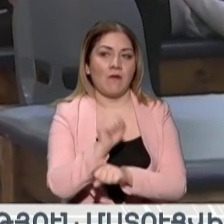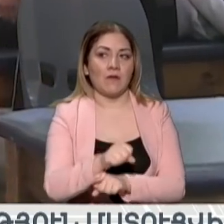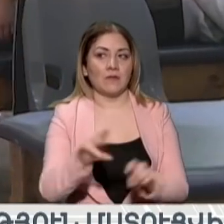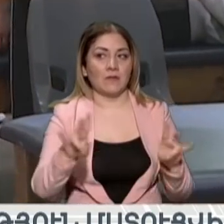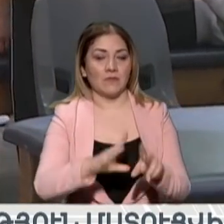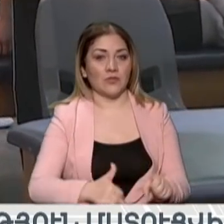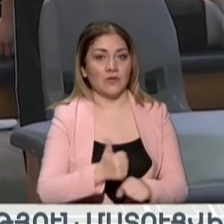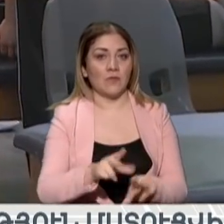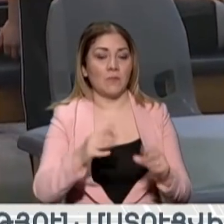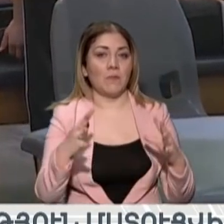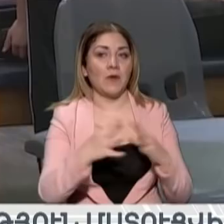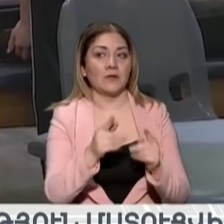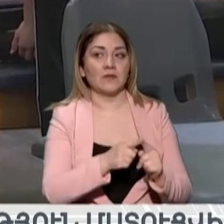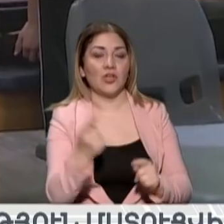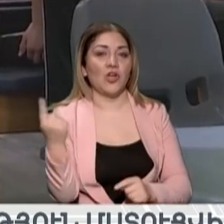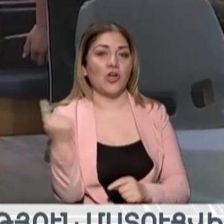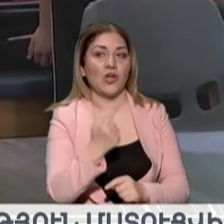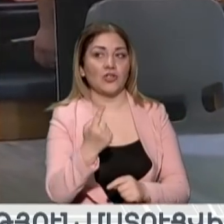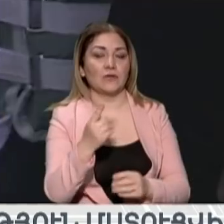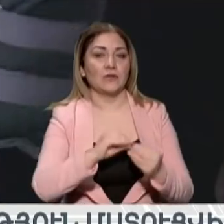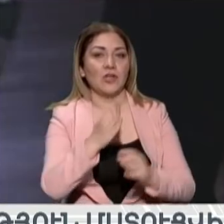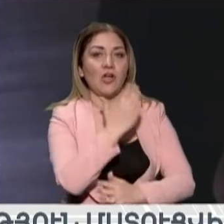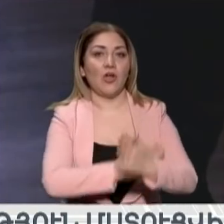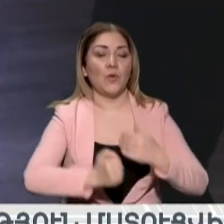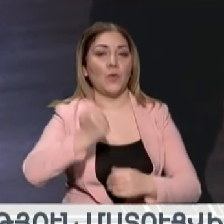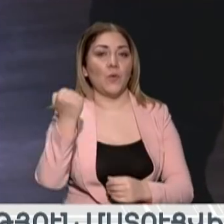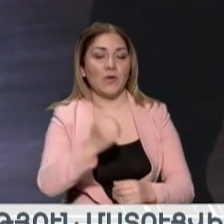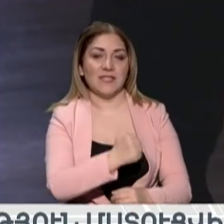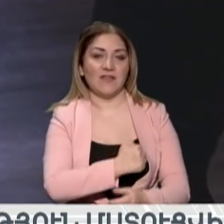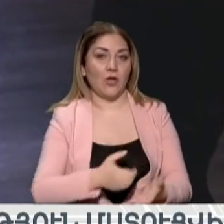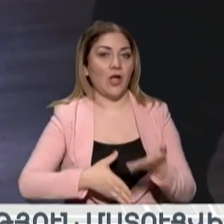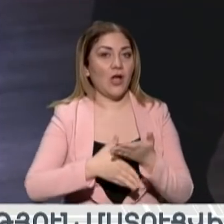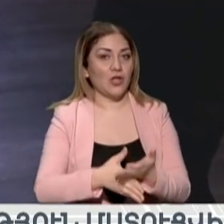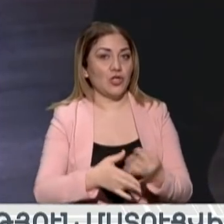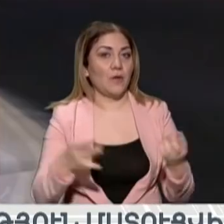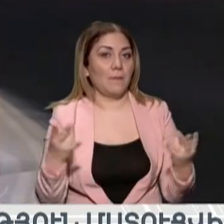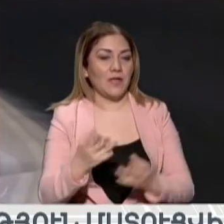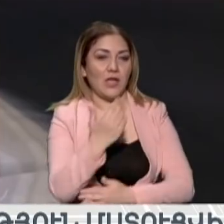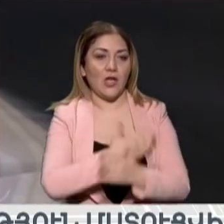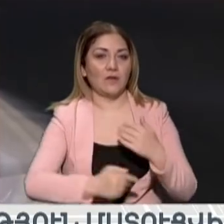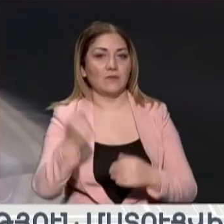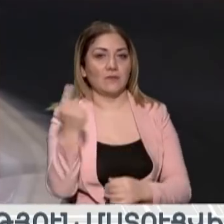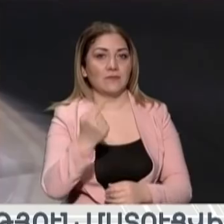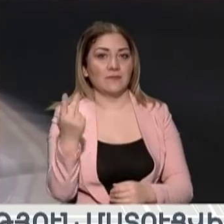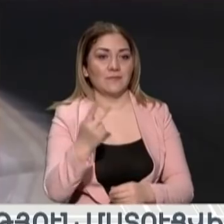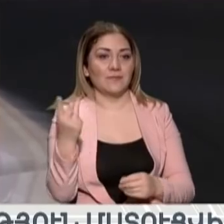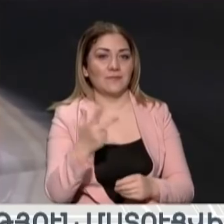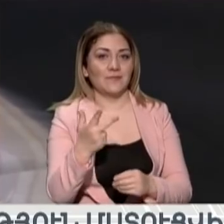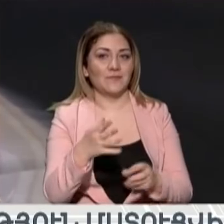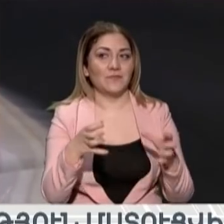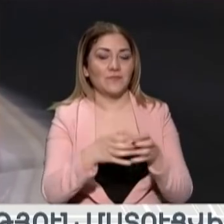է, որ պատերազմից հետո առաջնային է հաշմանդամություն ստացած զինվորների աջակցության հարցը։ Հաշմանդամության կարգը արագ